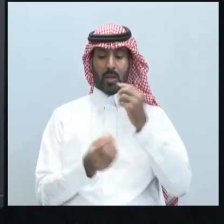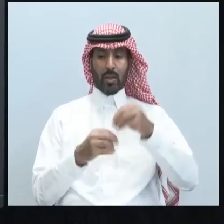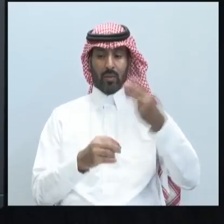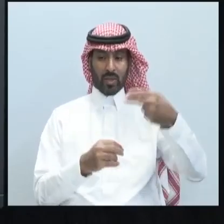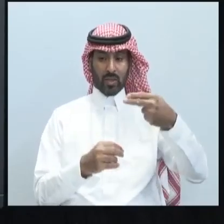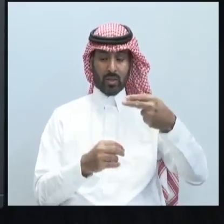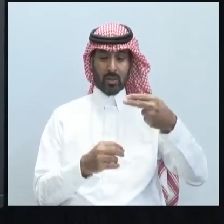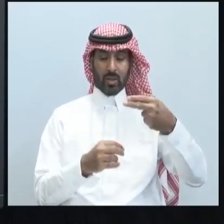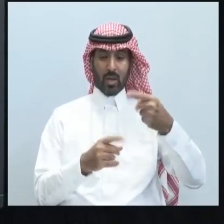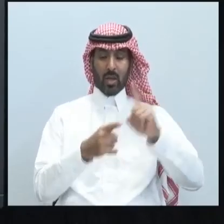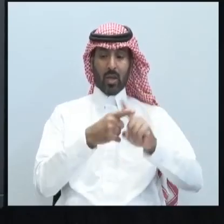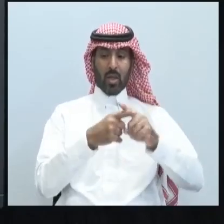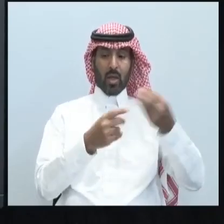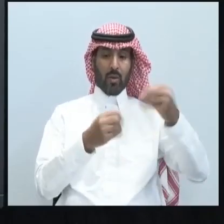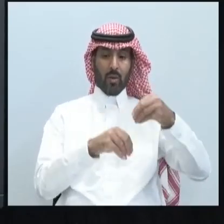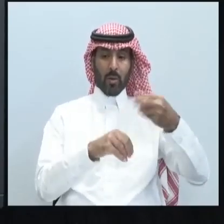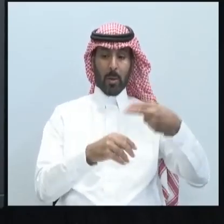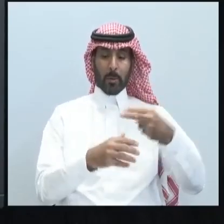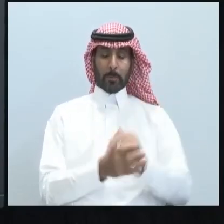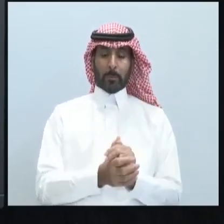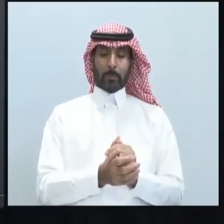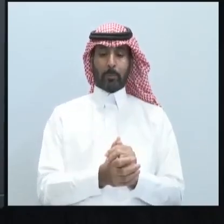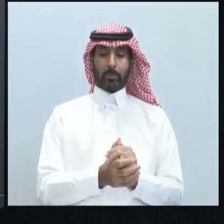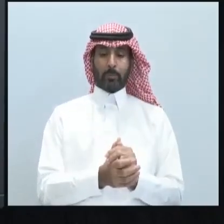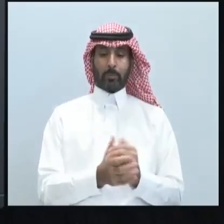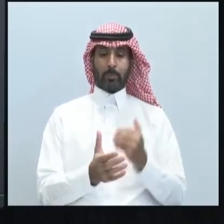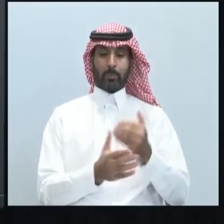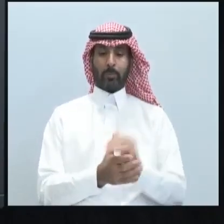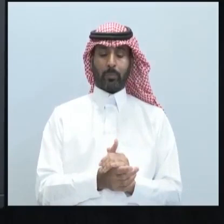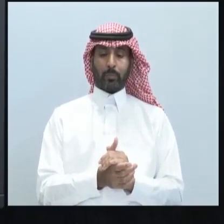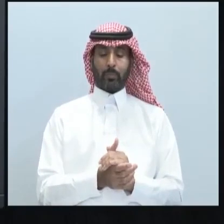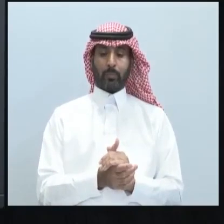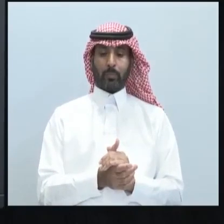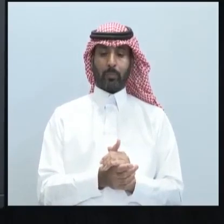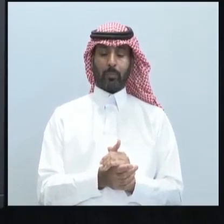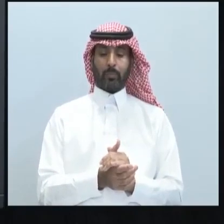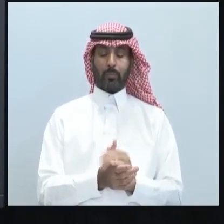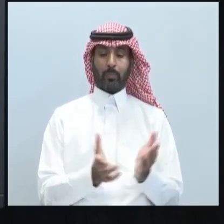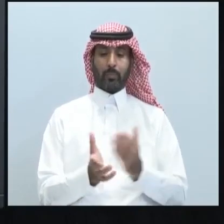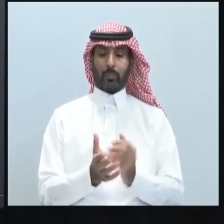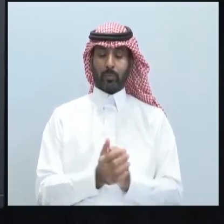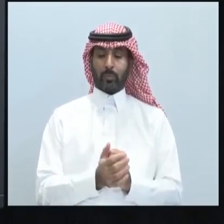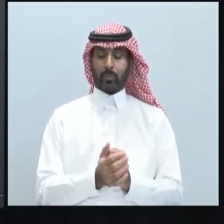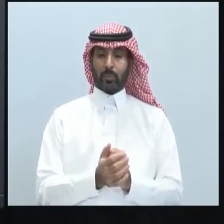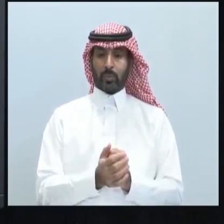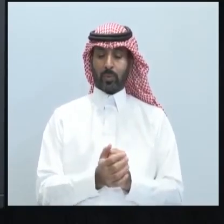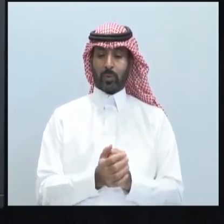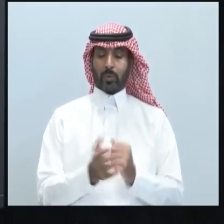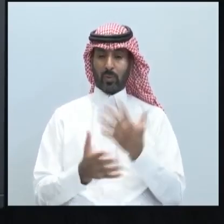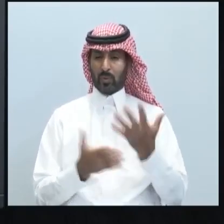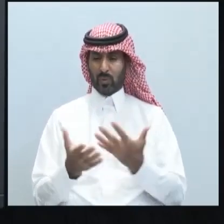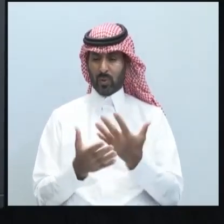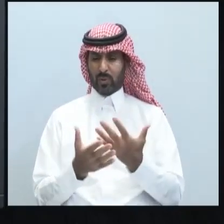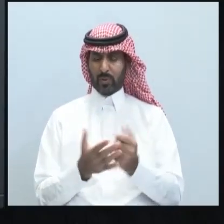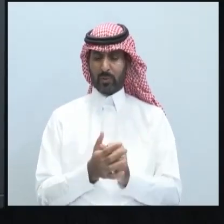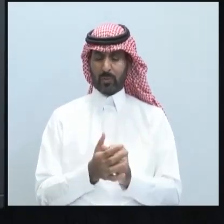الهيدروجين اذا هنا الخلل انه اضاف الى هذا التفاعل المتزم زياده من ايونات الهيدروجين فهنا اصبح عندي التفاعل غير متزن